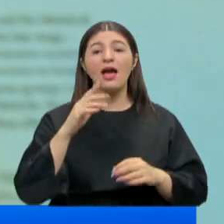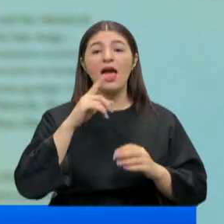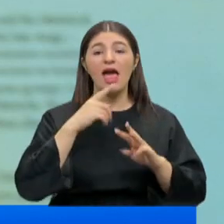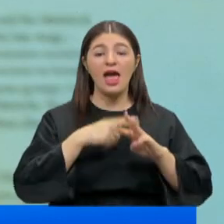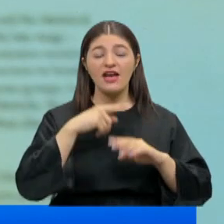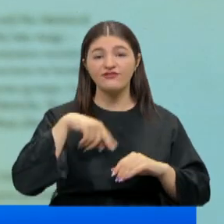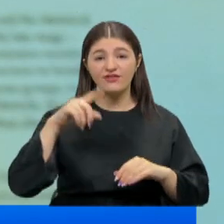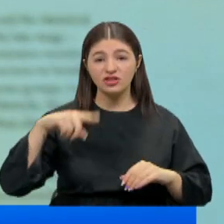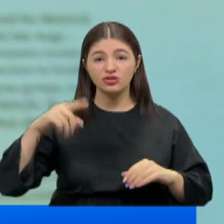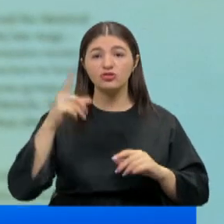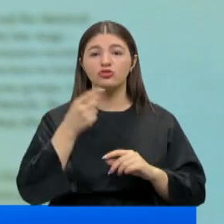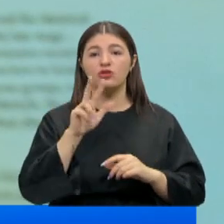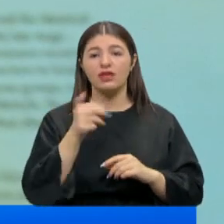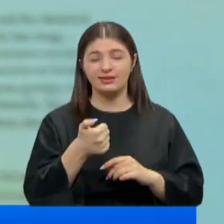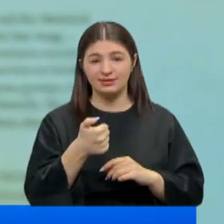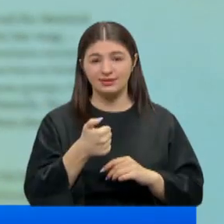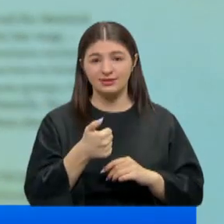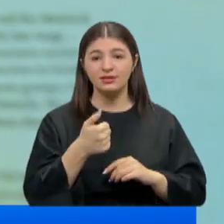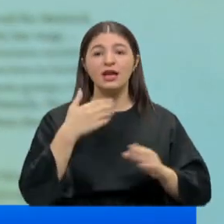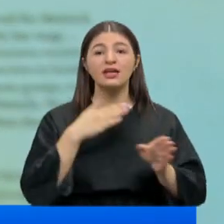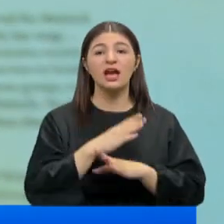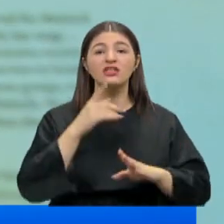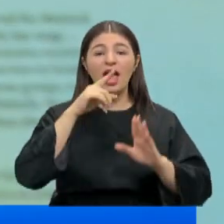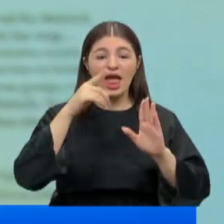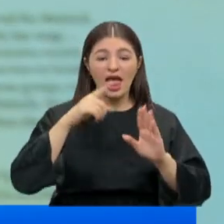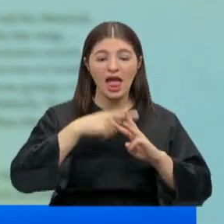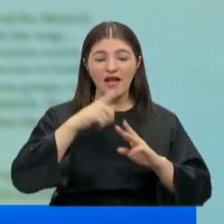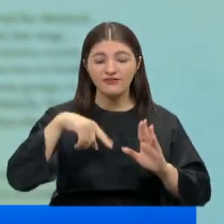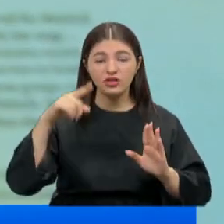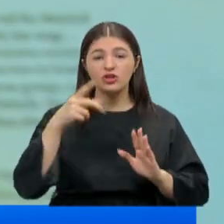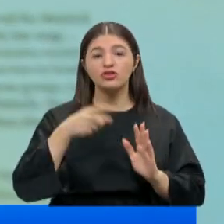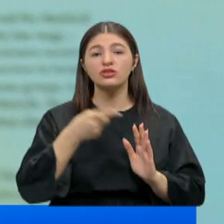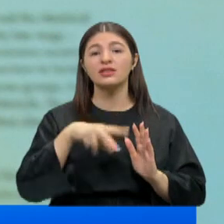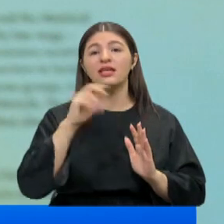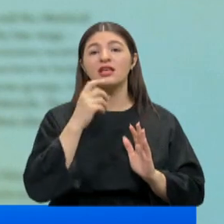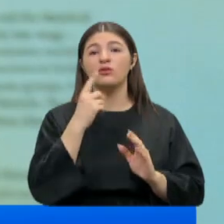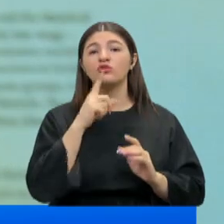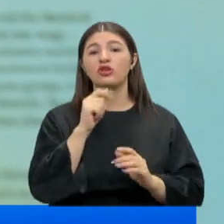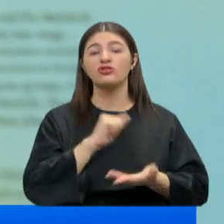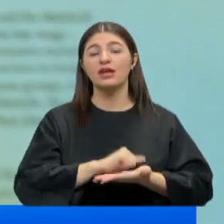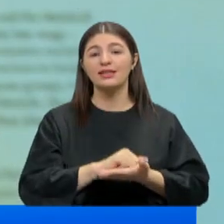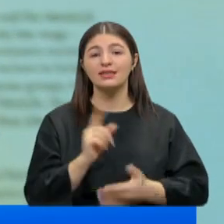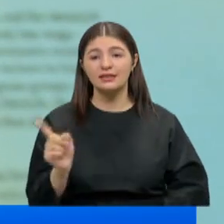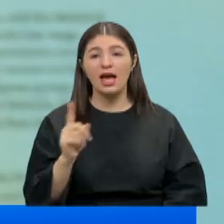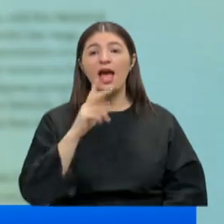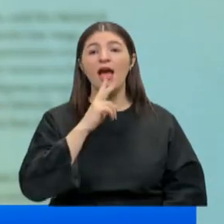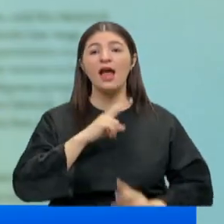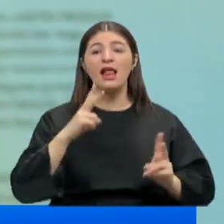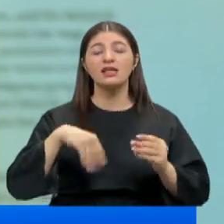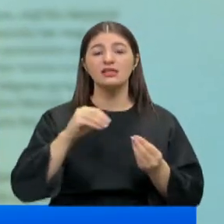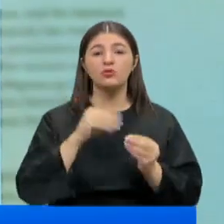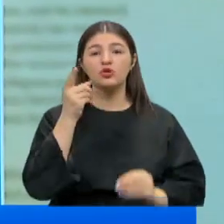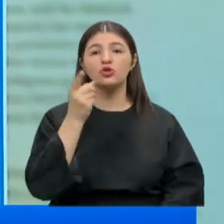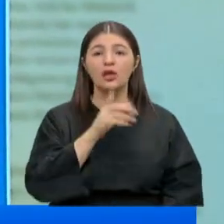enflasyon 100'de 36 de gerçek enflasyon yüzde seksen demiş Sözcü ü elektrik